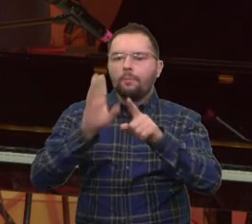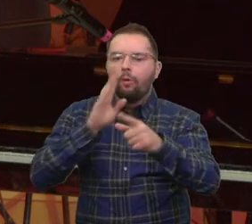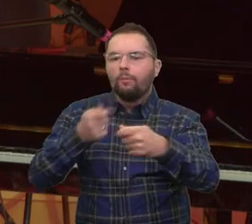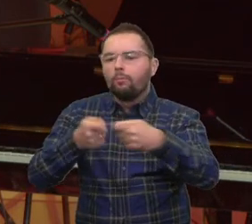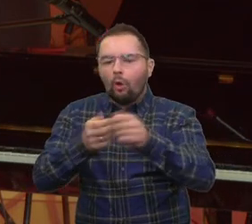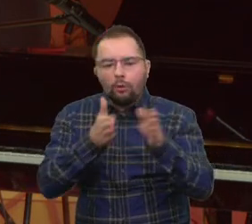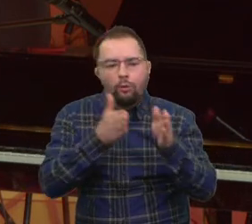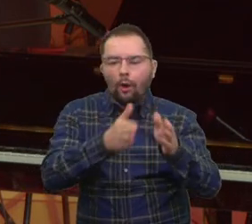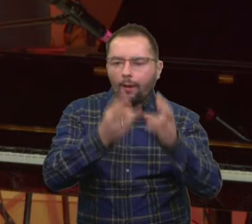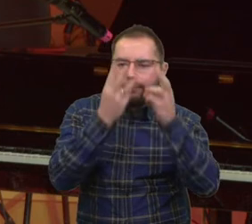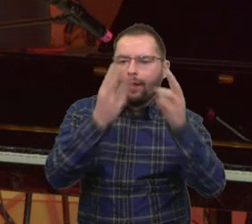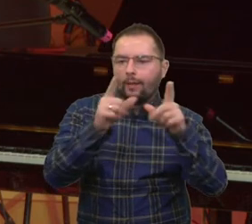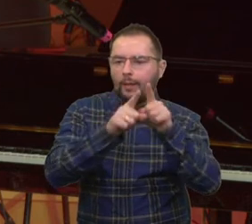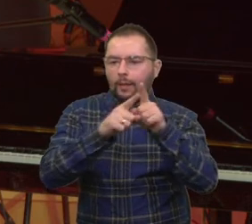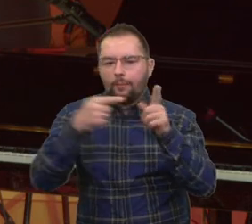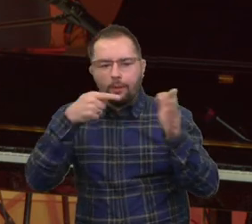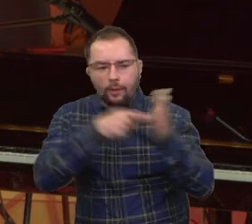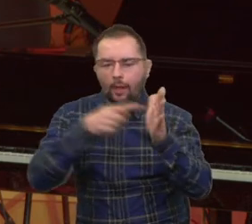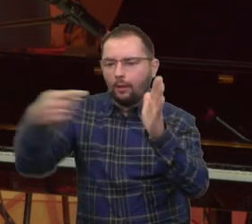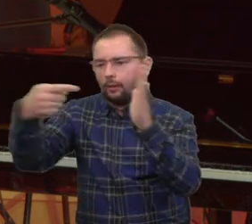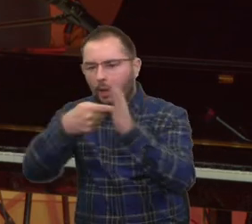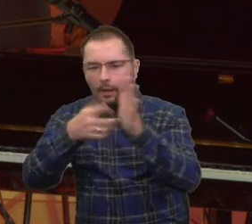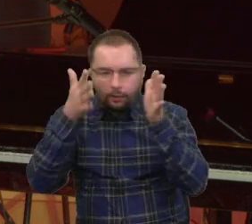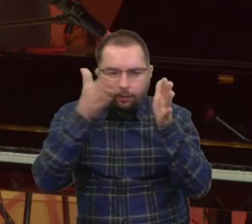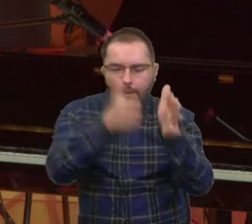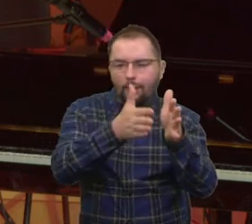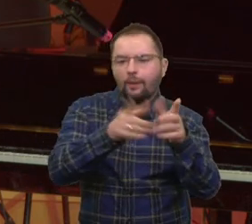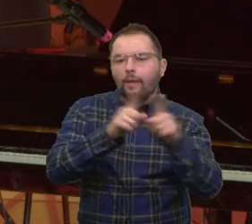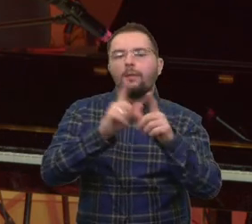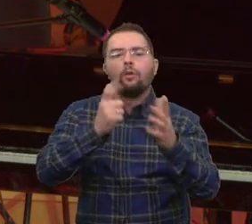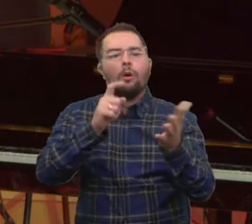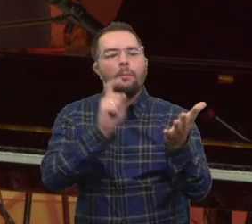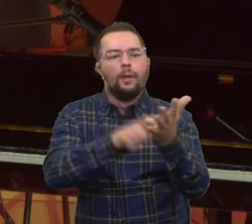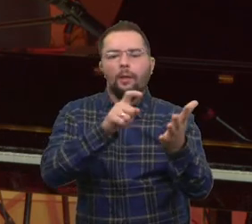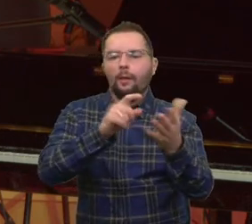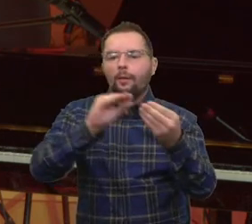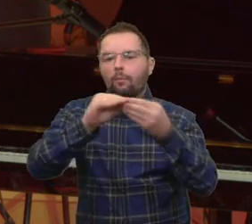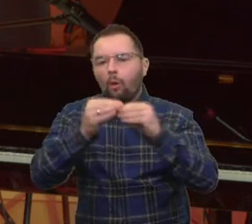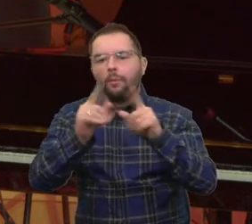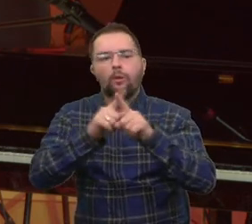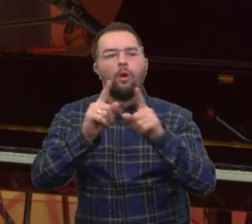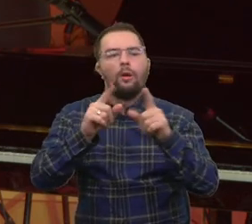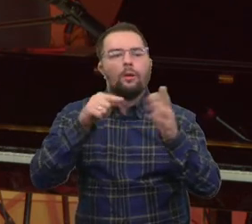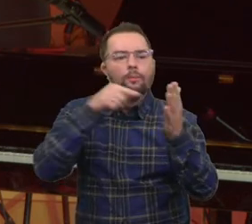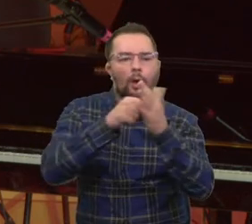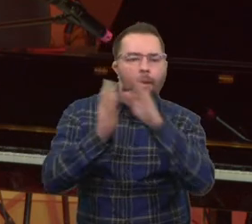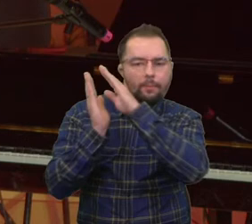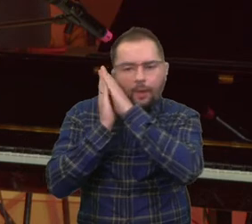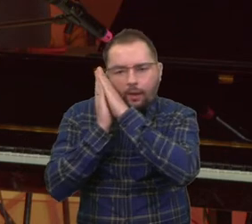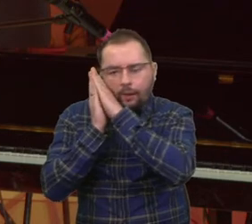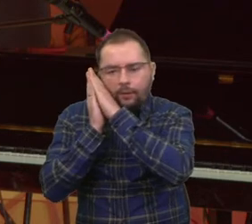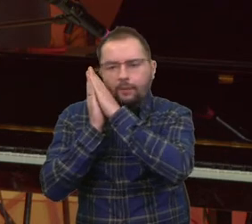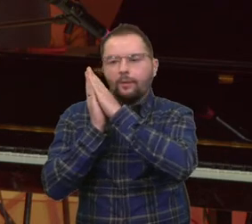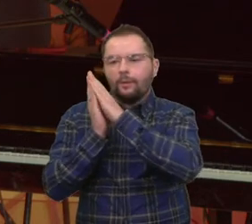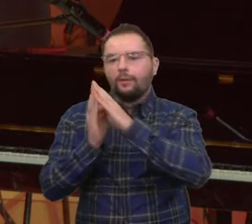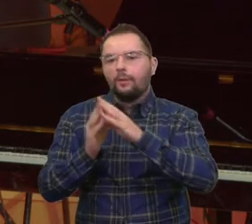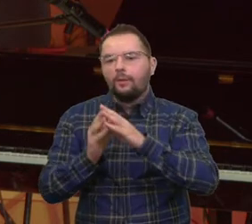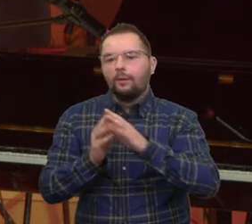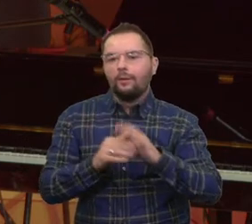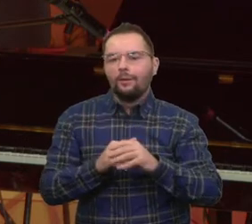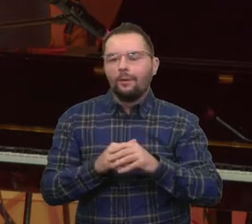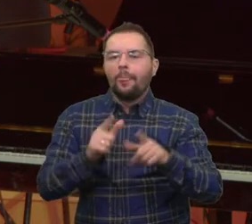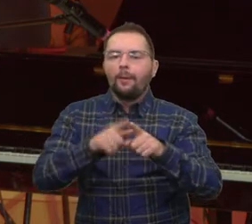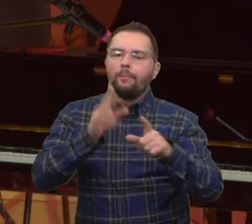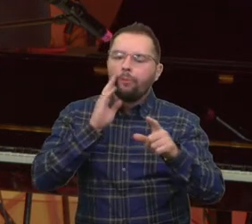wspólne. Te sprawy, których dotykaliśmy, dotyczyły mieszkańców. I tak te tychy to były zawsze taka